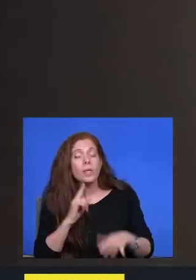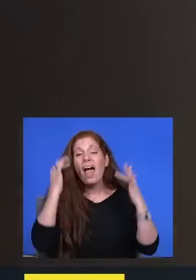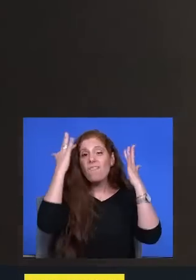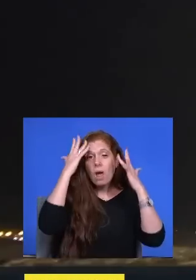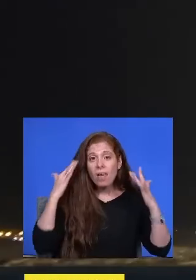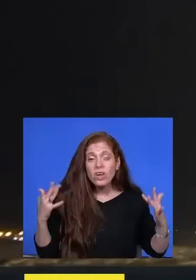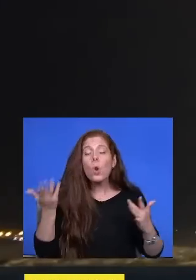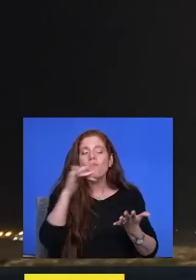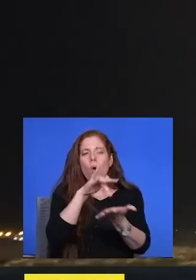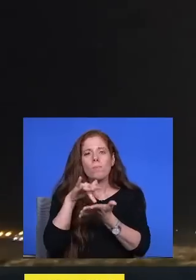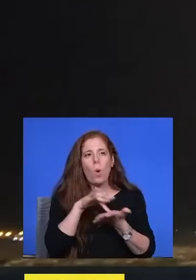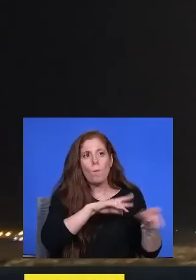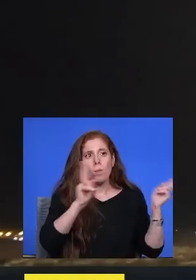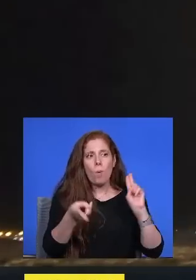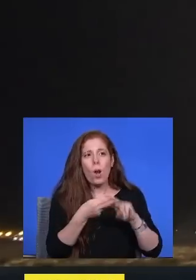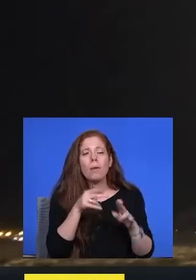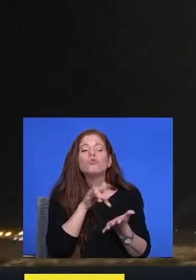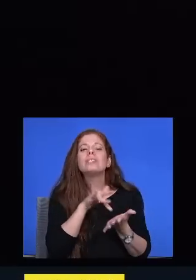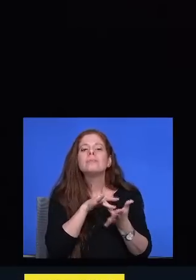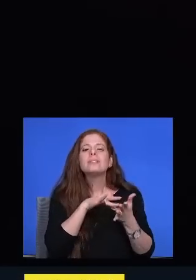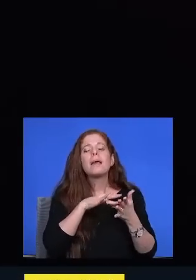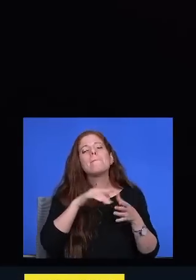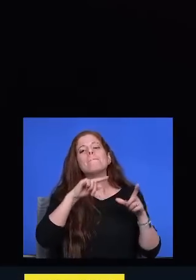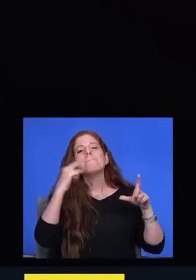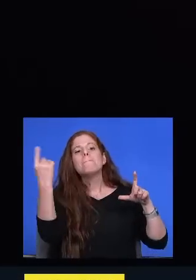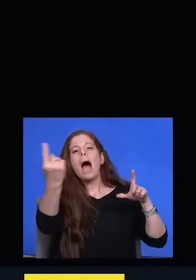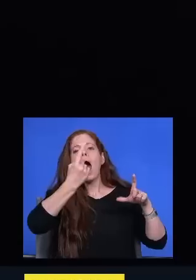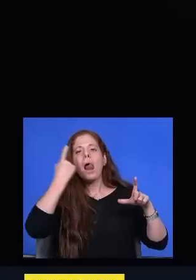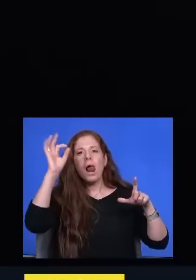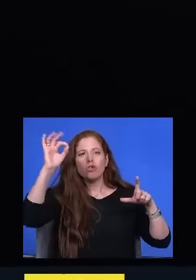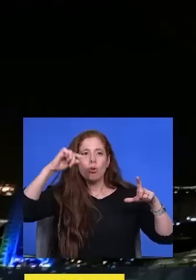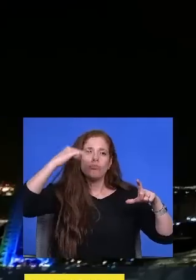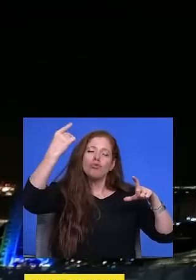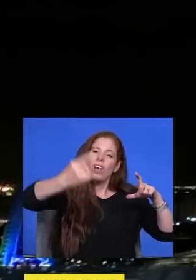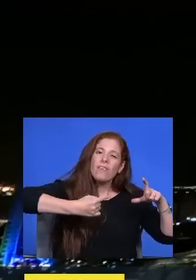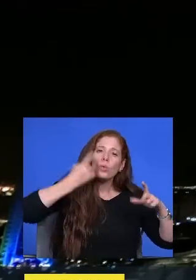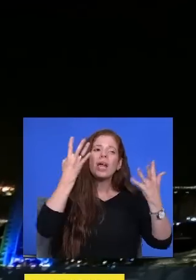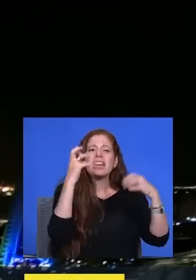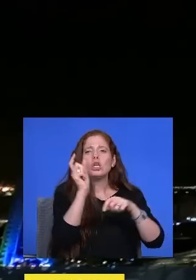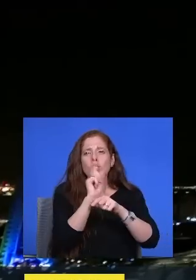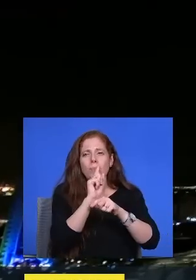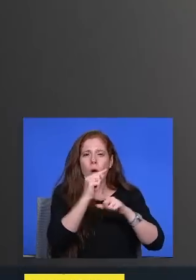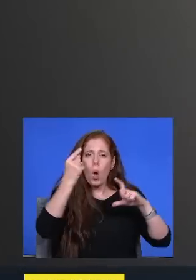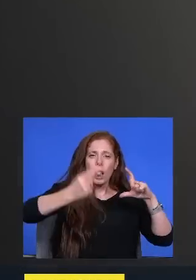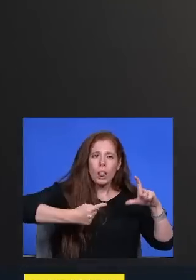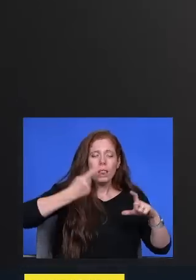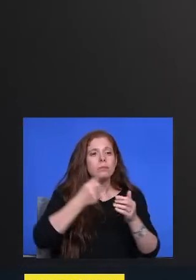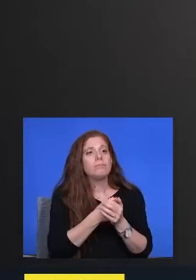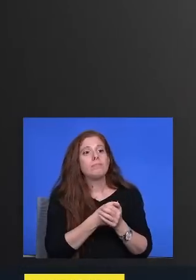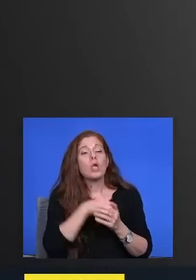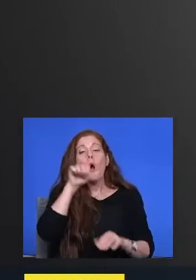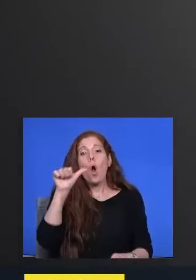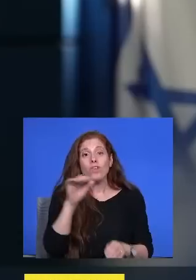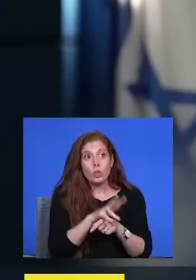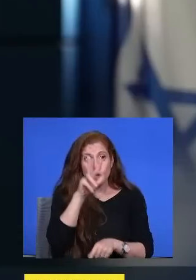ברחבי העולם שנמצאים בנתיב מסלולו בחלל, שהקפתו תארך כ-90 דקות. אופק 13 הינו לוויין